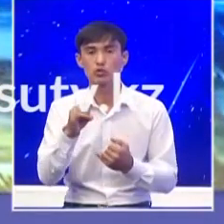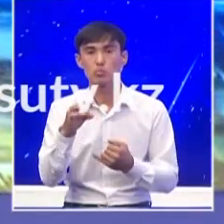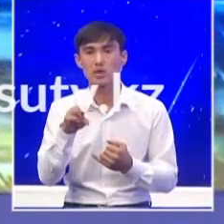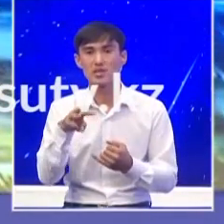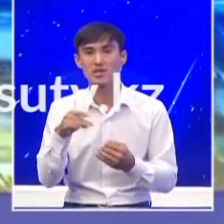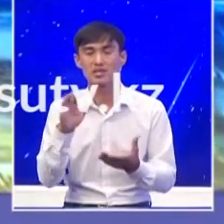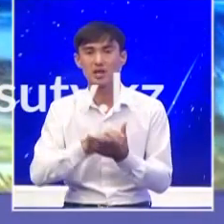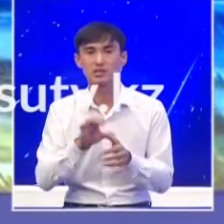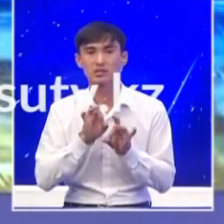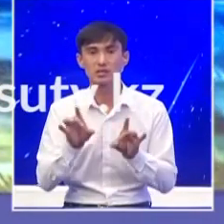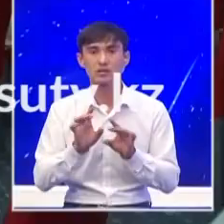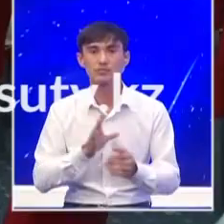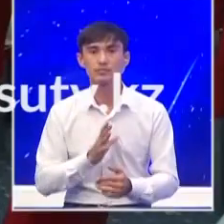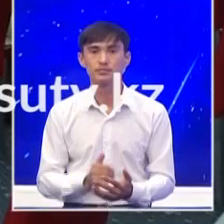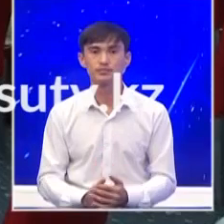алаңында таныстырылды.